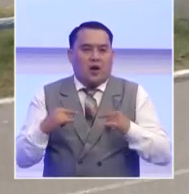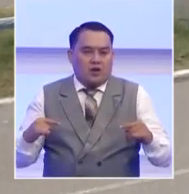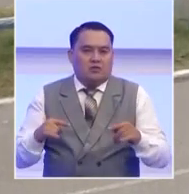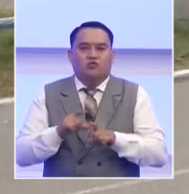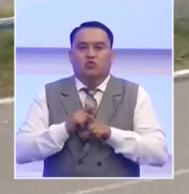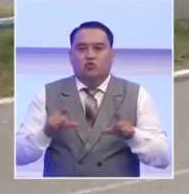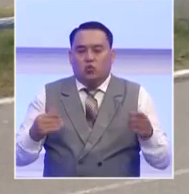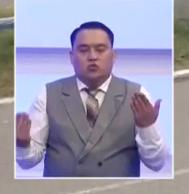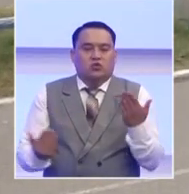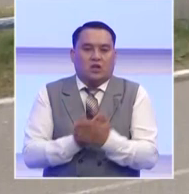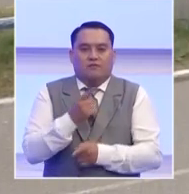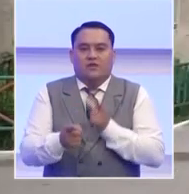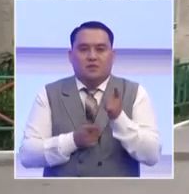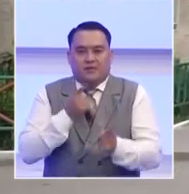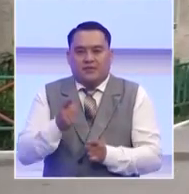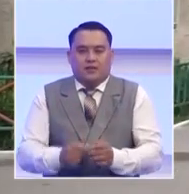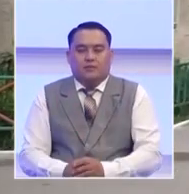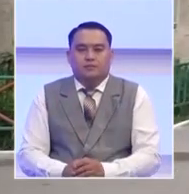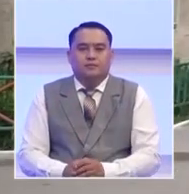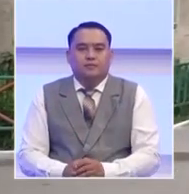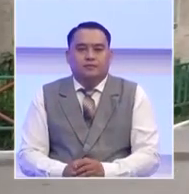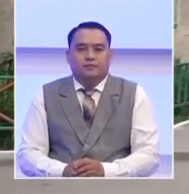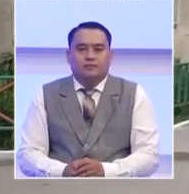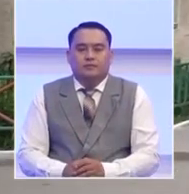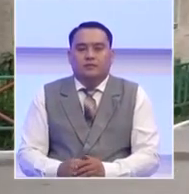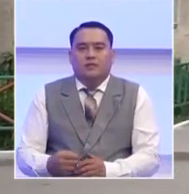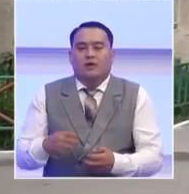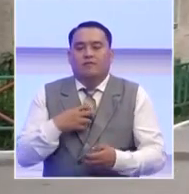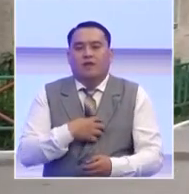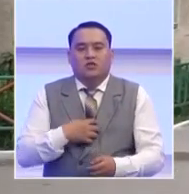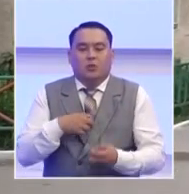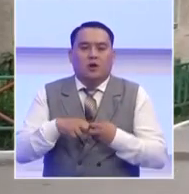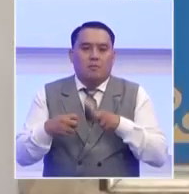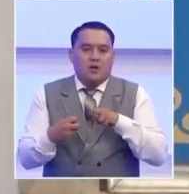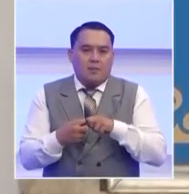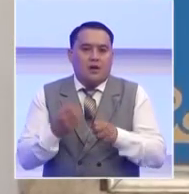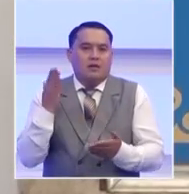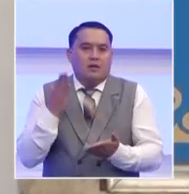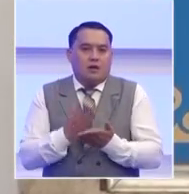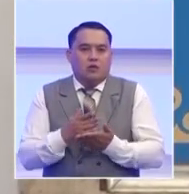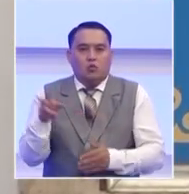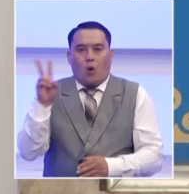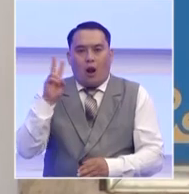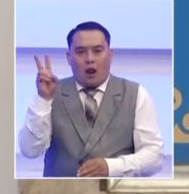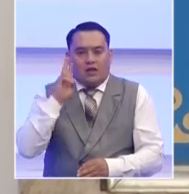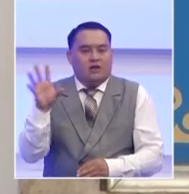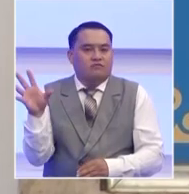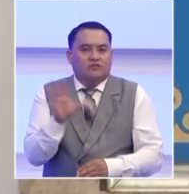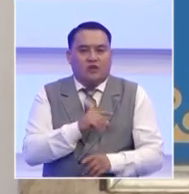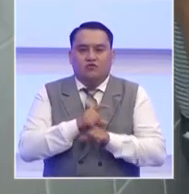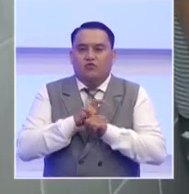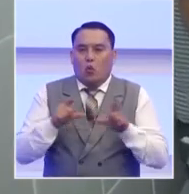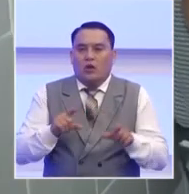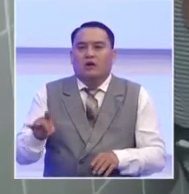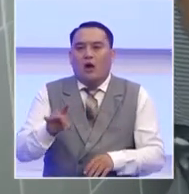есть школа родится заново. Еще одной немаловажной проблемой образовательных учреждений являются туалеты. Практически во всех